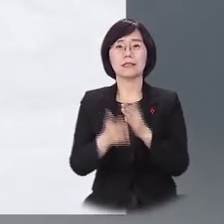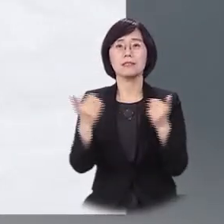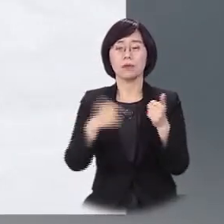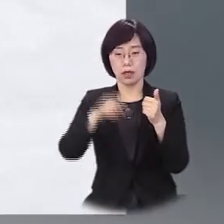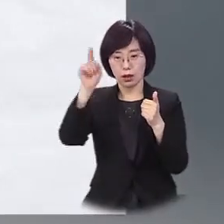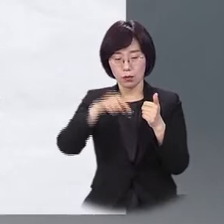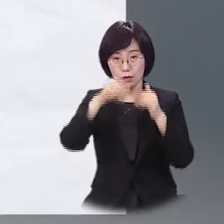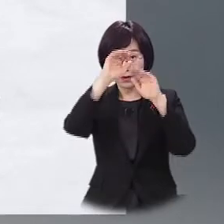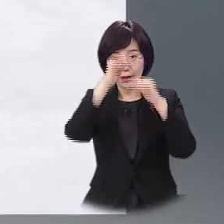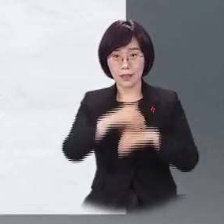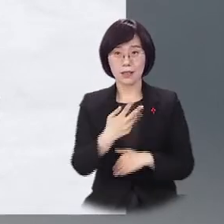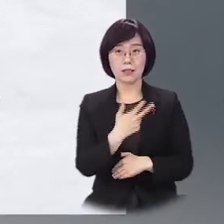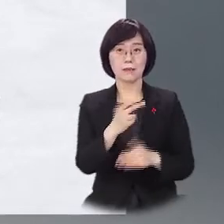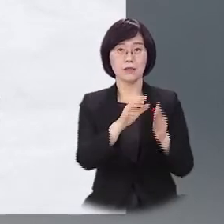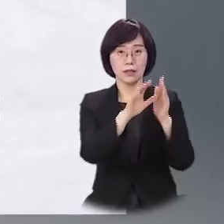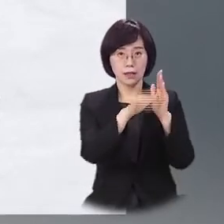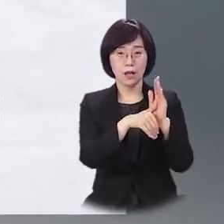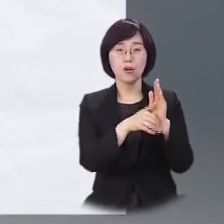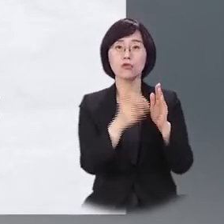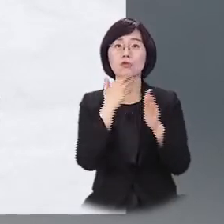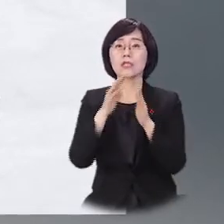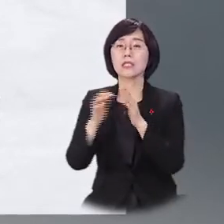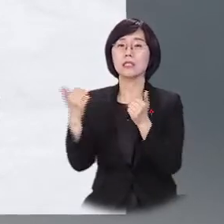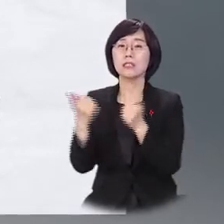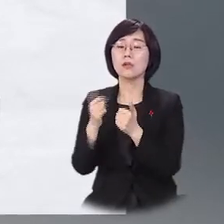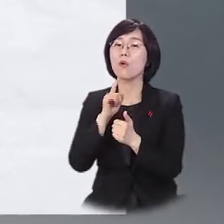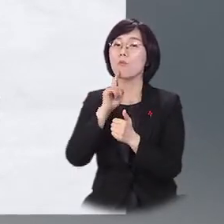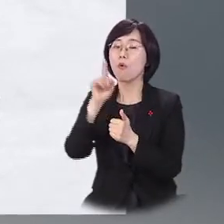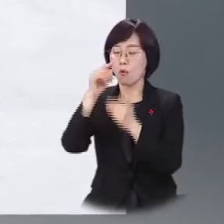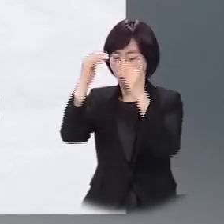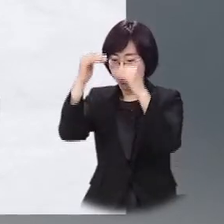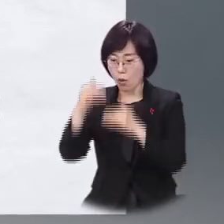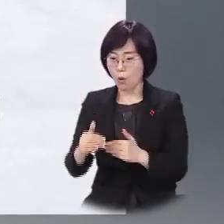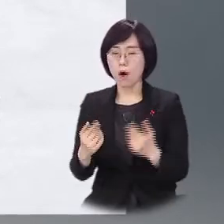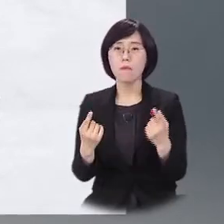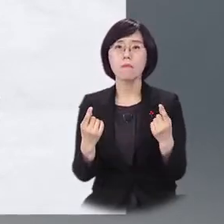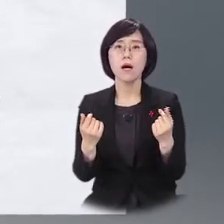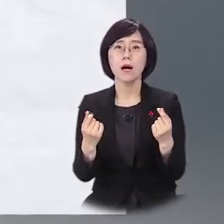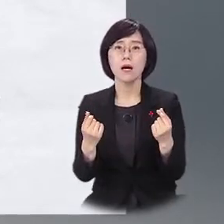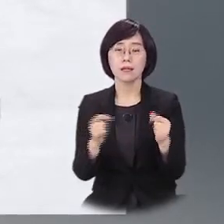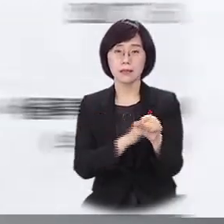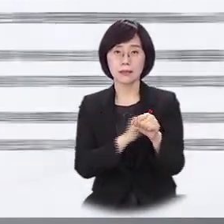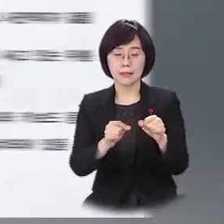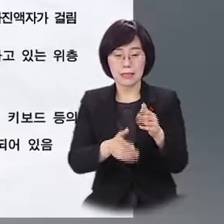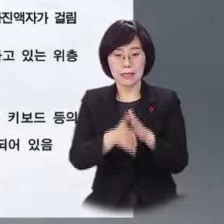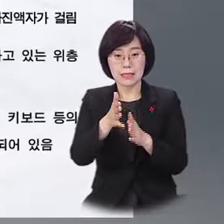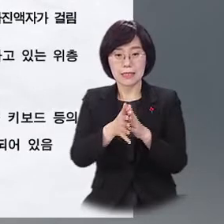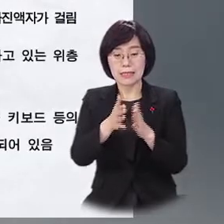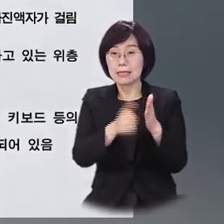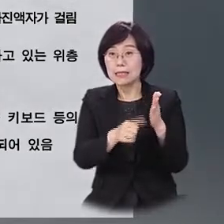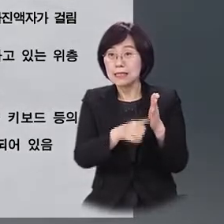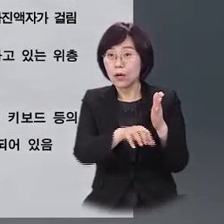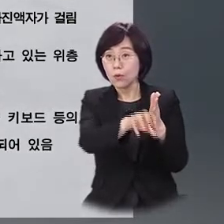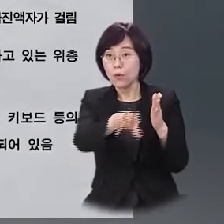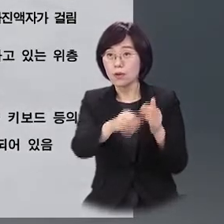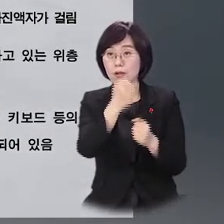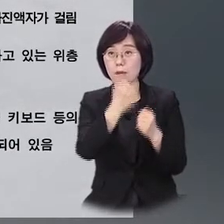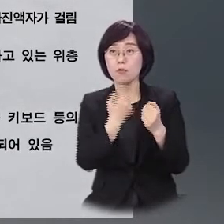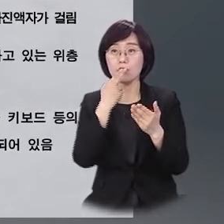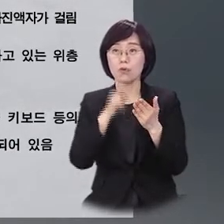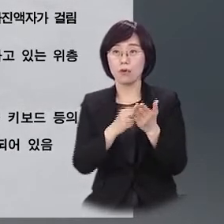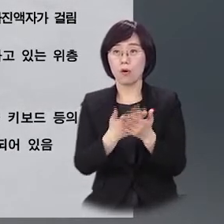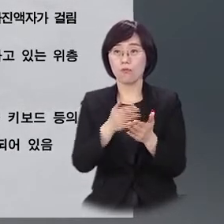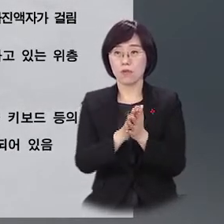다녀온 내용은 2017년 서울시의회 보고서와 흡사합니다. 특히 시설 설명 부분은 우체국